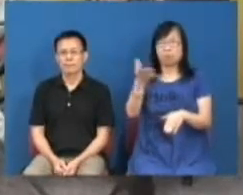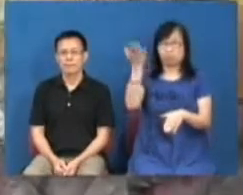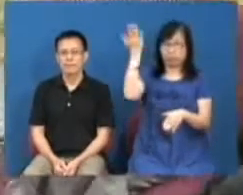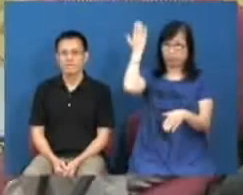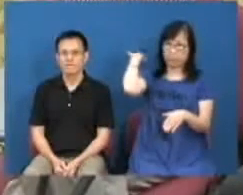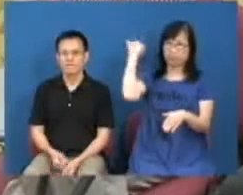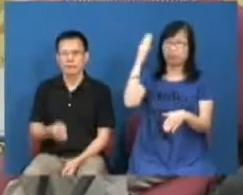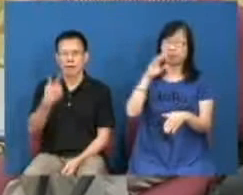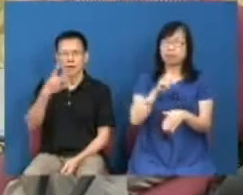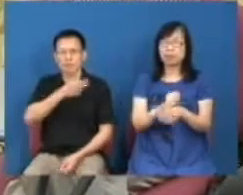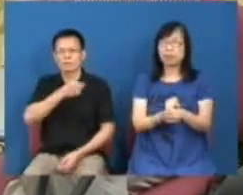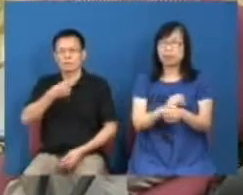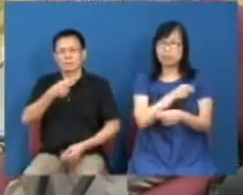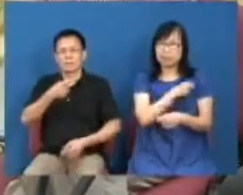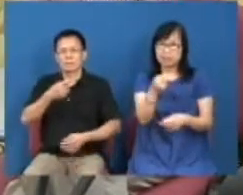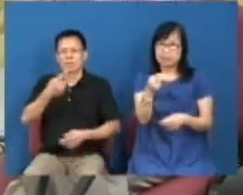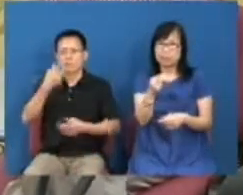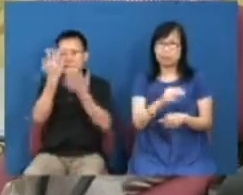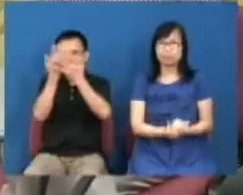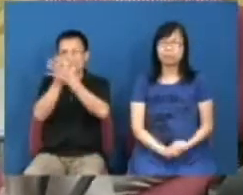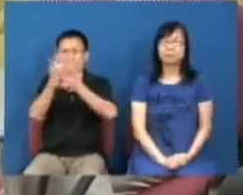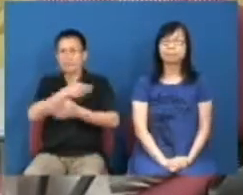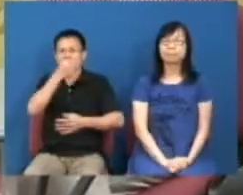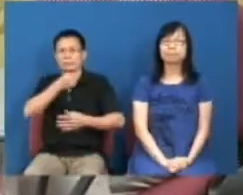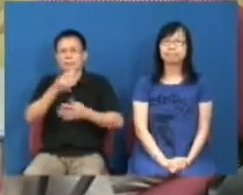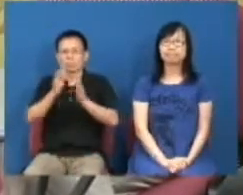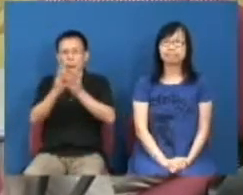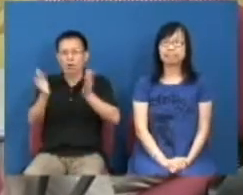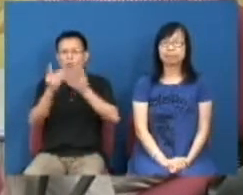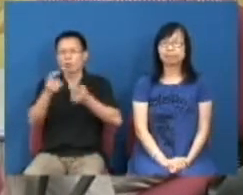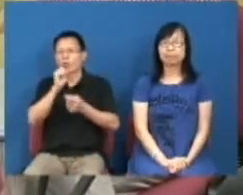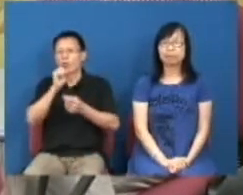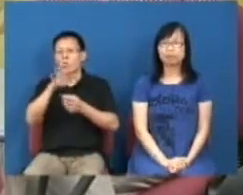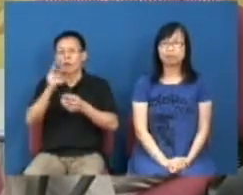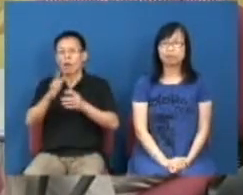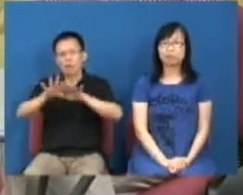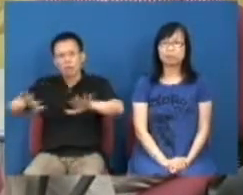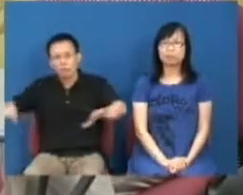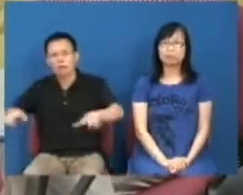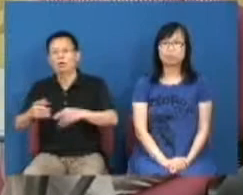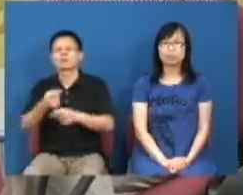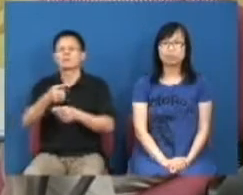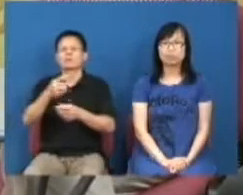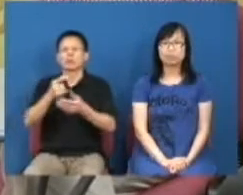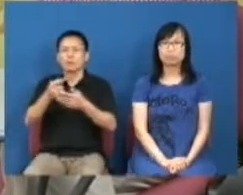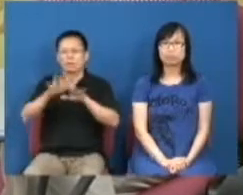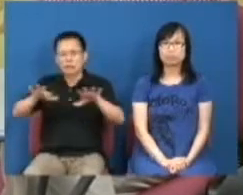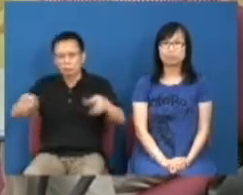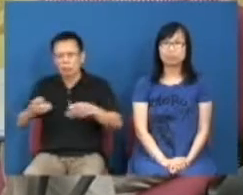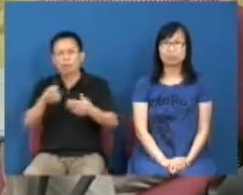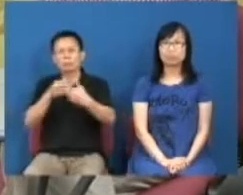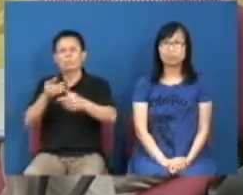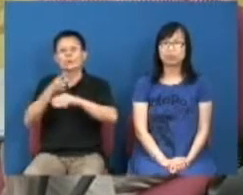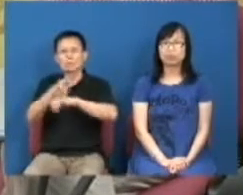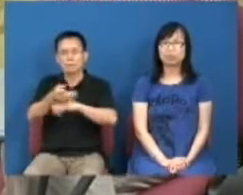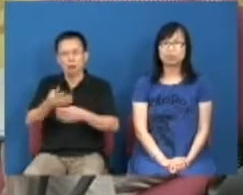係咪啊？ 禮拜日咧就先嚟檔案咧、有講過關於咧就調解嘅。咁我睇完個本之後，我發覺原來調解對呢個社會貢獻